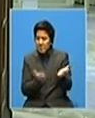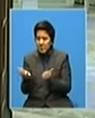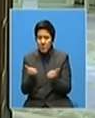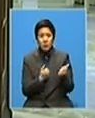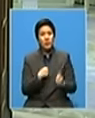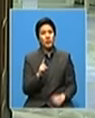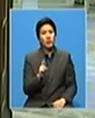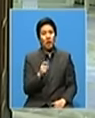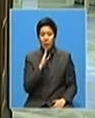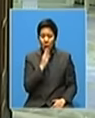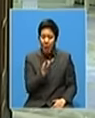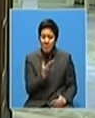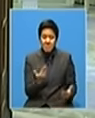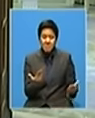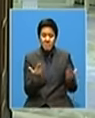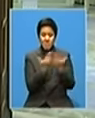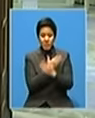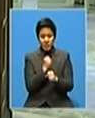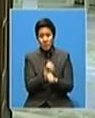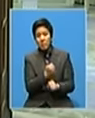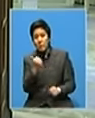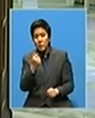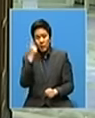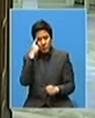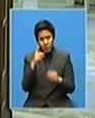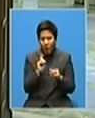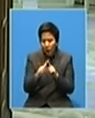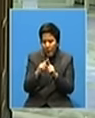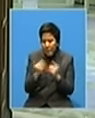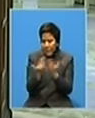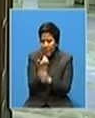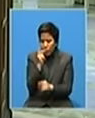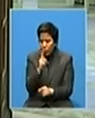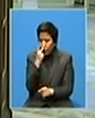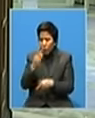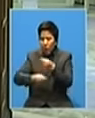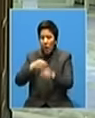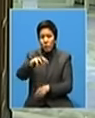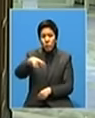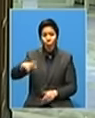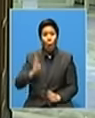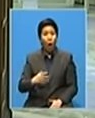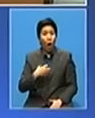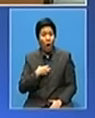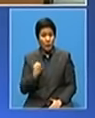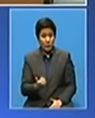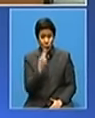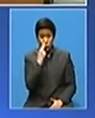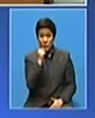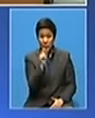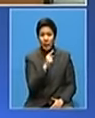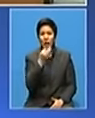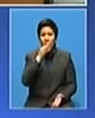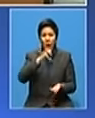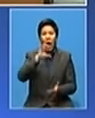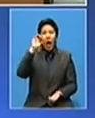าจะต้องปรับเปลี่ยนจากการปลูกข้าวเป็นพืชชนิดอื่นนะครับก็ต้องดูราคาตลาดด้วยความต้องการตลาดด้วย วันนี้ที่ดูท่าทางน่าจะดีก็เช่นพริกไทยดำ